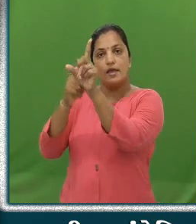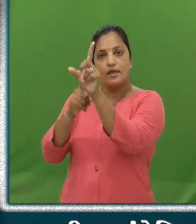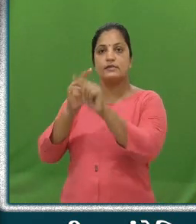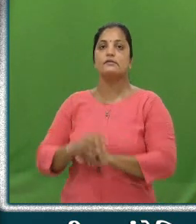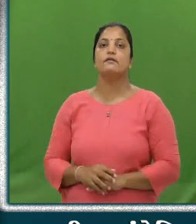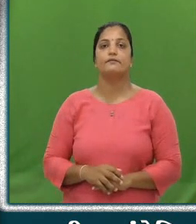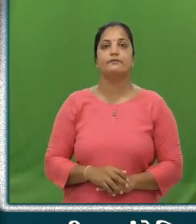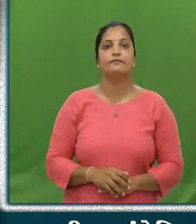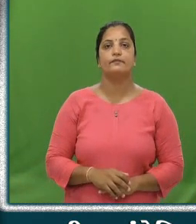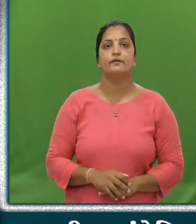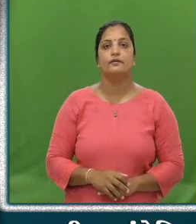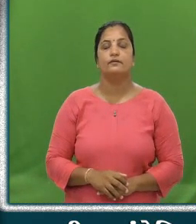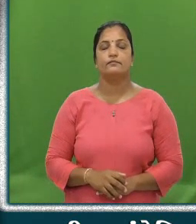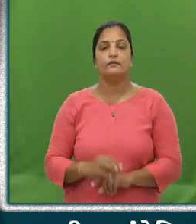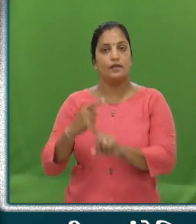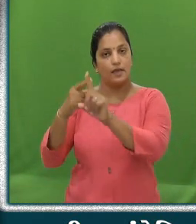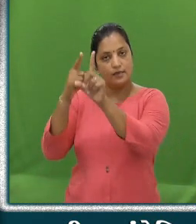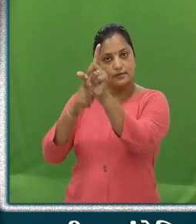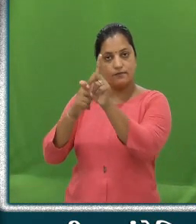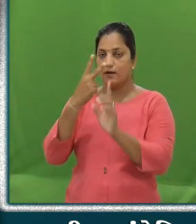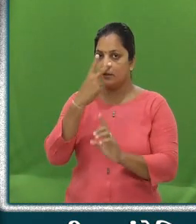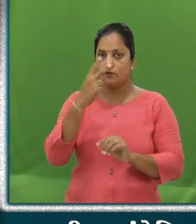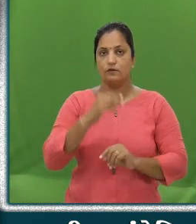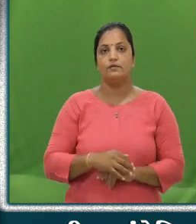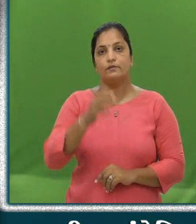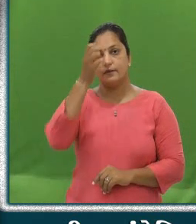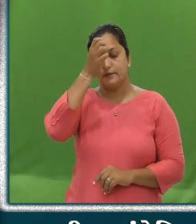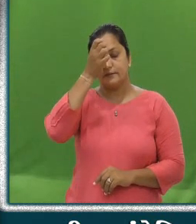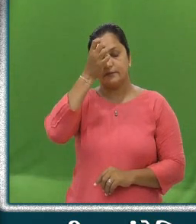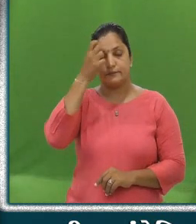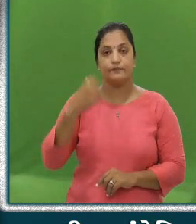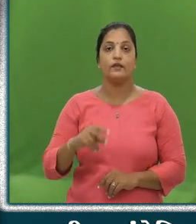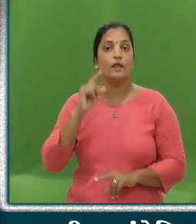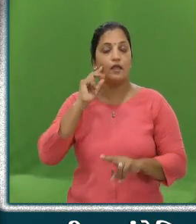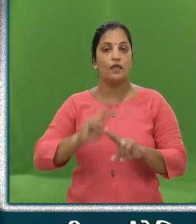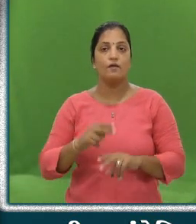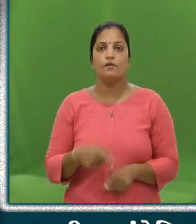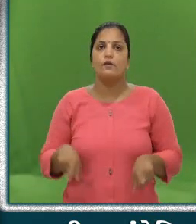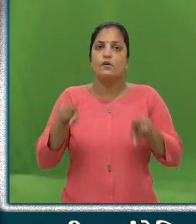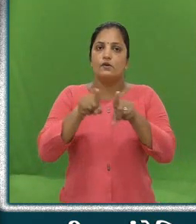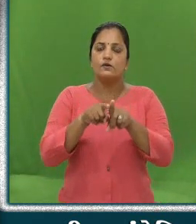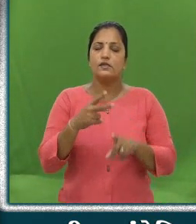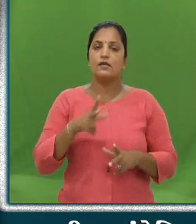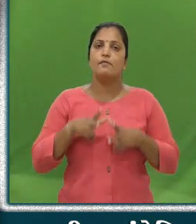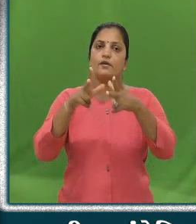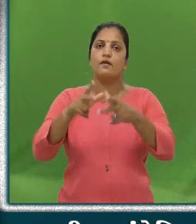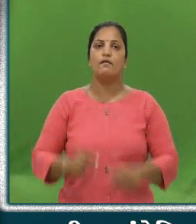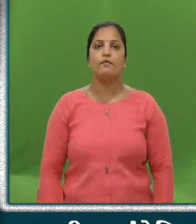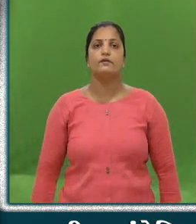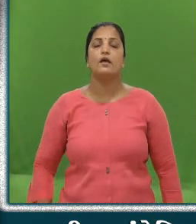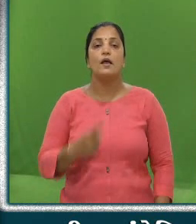આવે આ રીતે કયા રંગસૂત્ર છે તો વાય રંગસૂત્ર છે જો આ રીતે જે કહેવામાં આવે